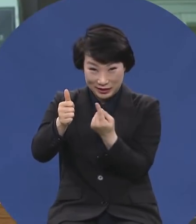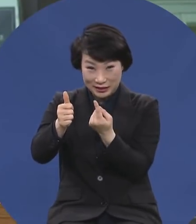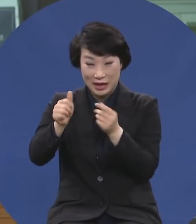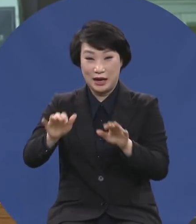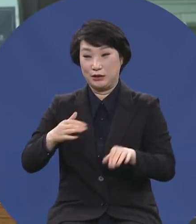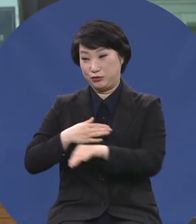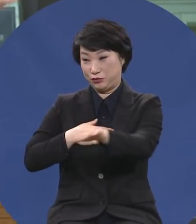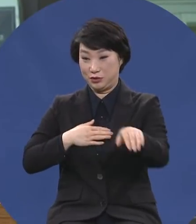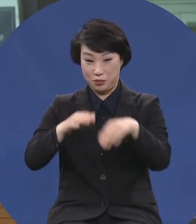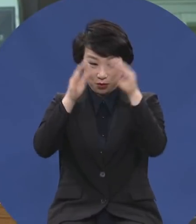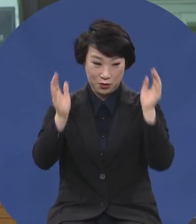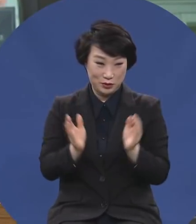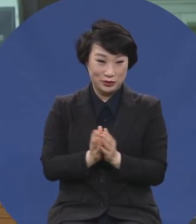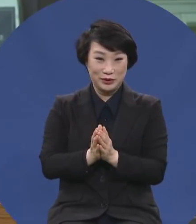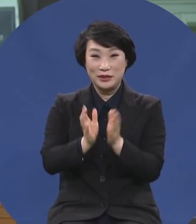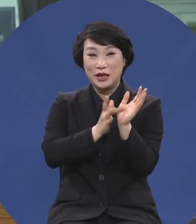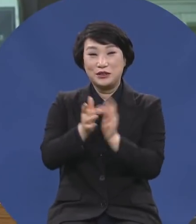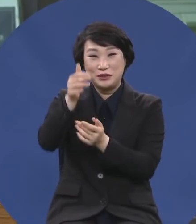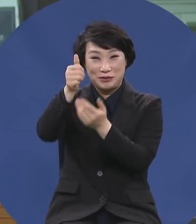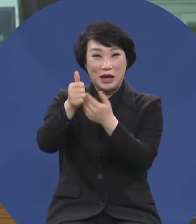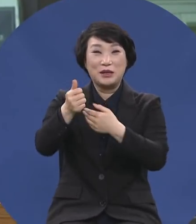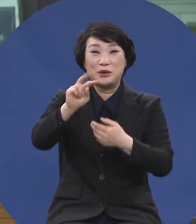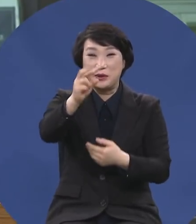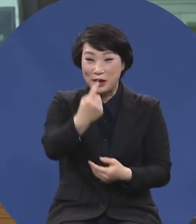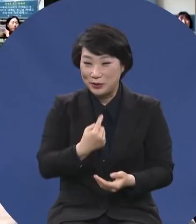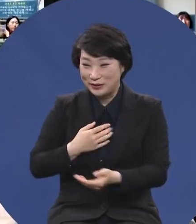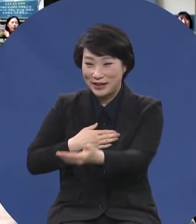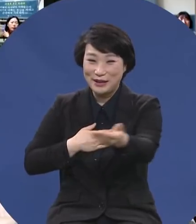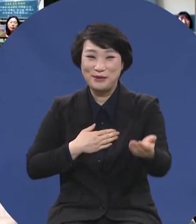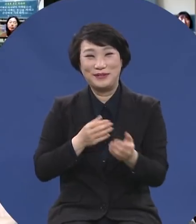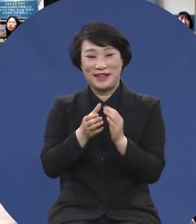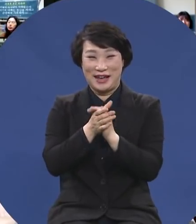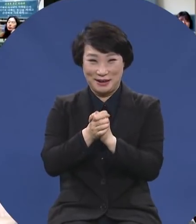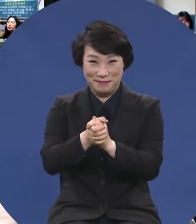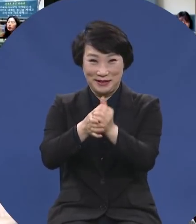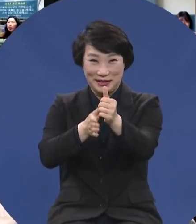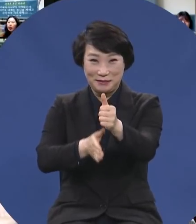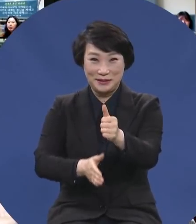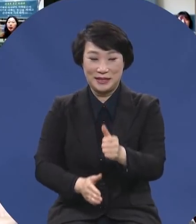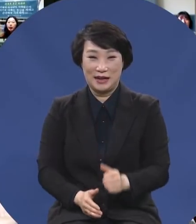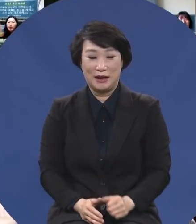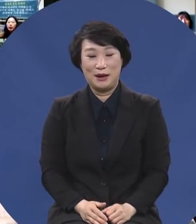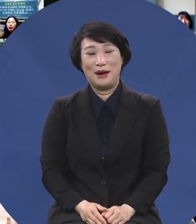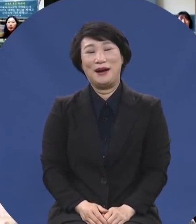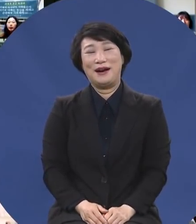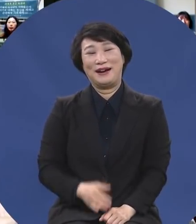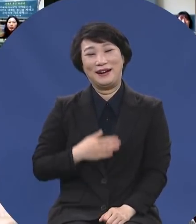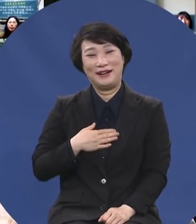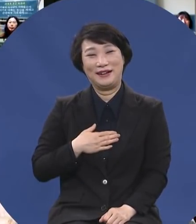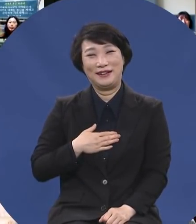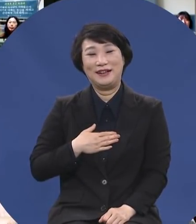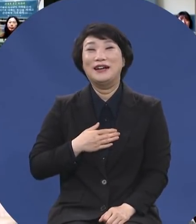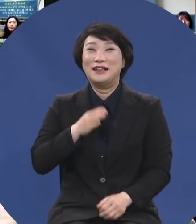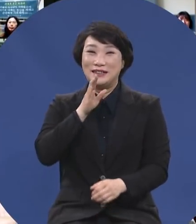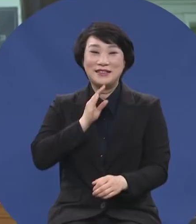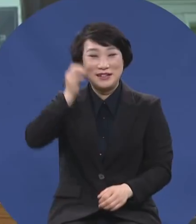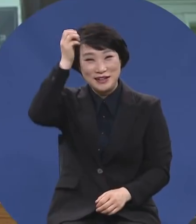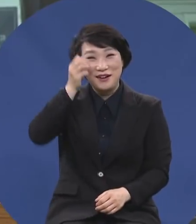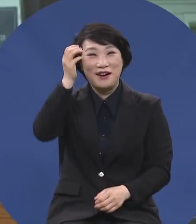우리 모두 예수에게 돌아오신 분 아멘 합시다. 얼마나 신령한